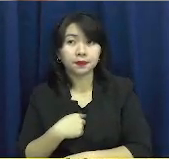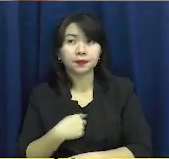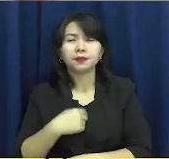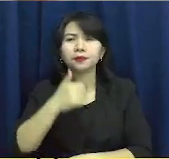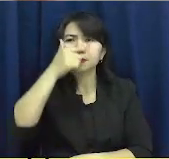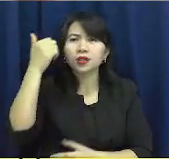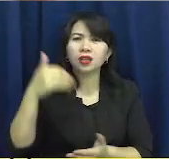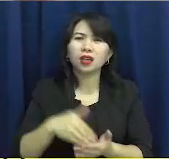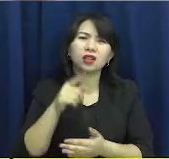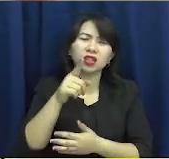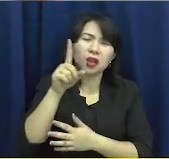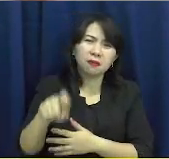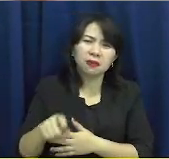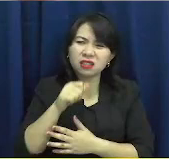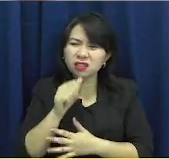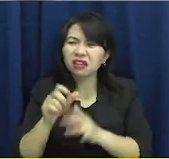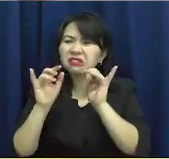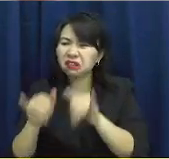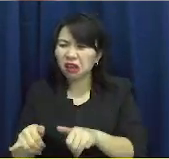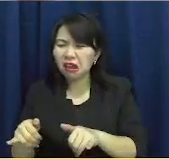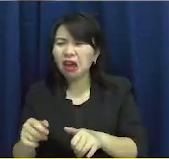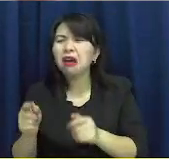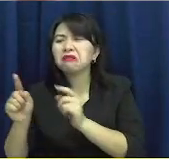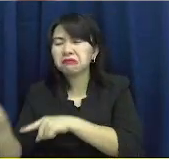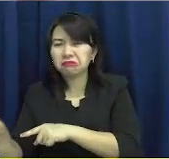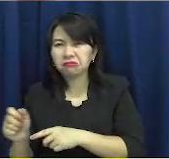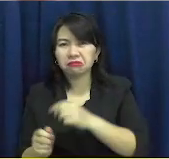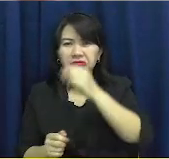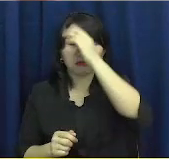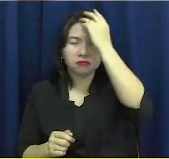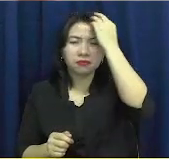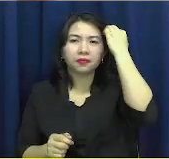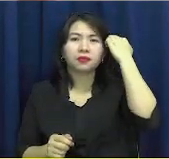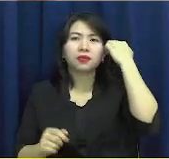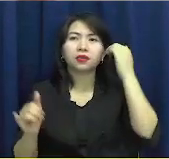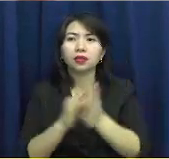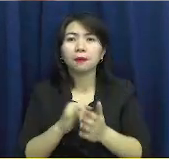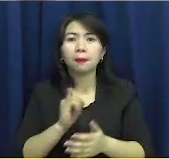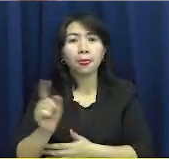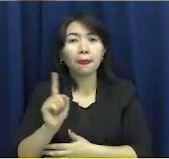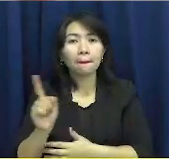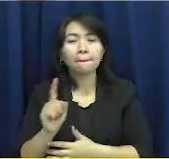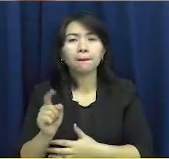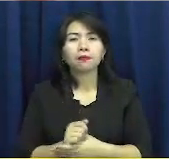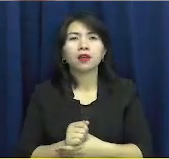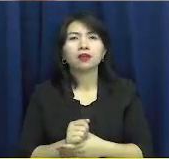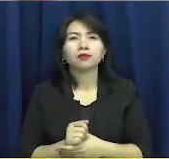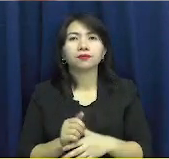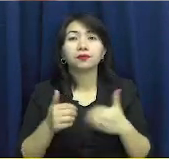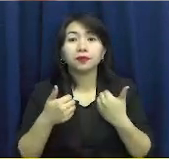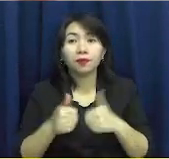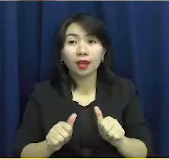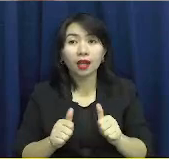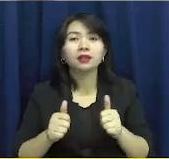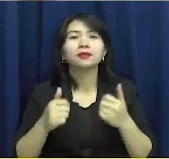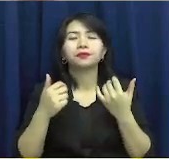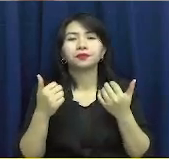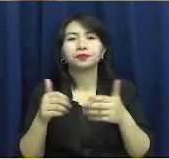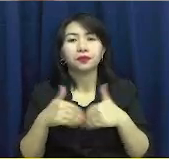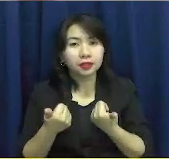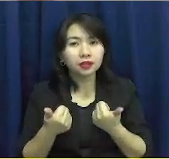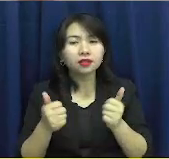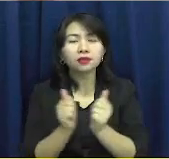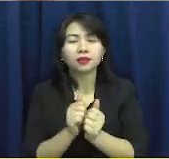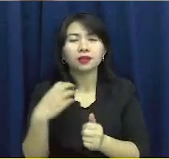tayo magpapadala. Kaya nga, ganun na lang yung challenge sa atin ng ating mahal na pastor na as much as you can and find a